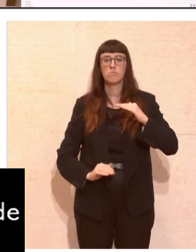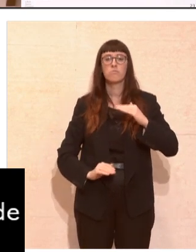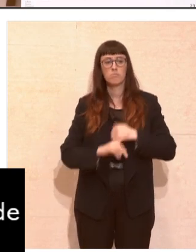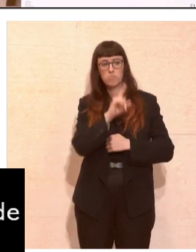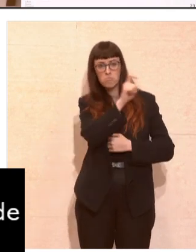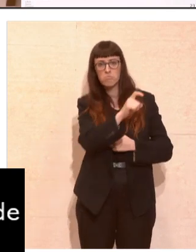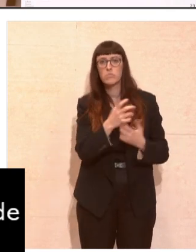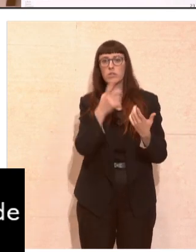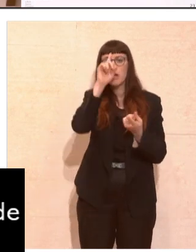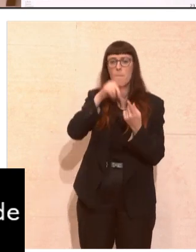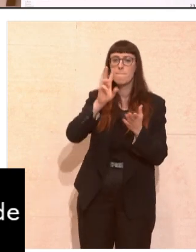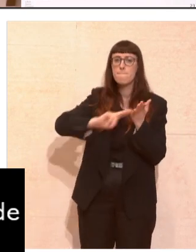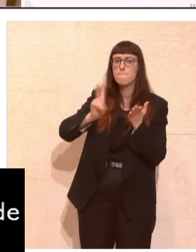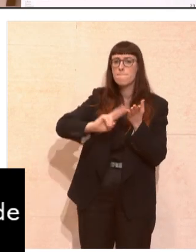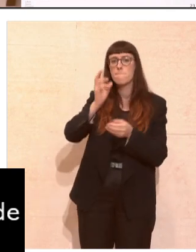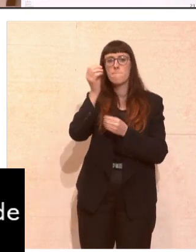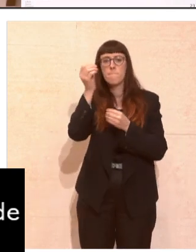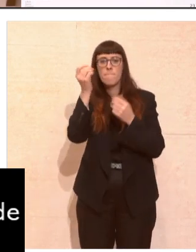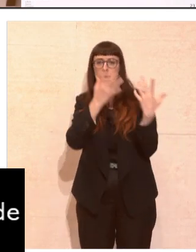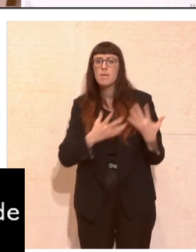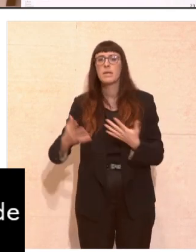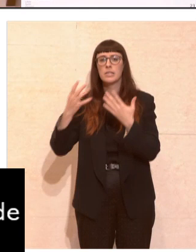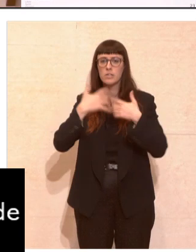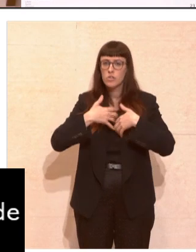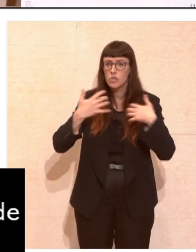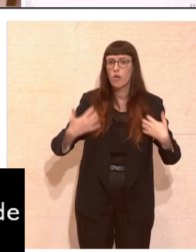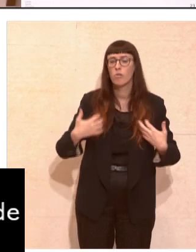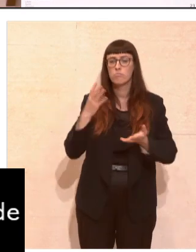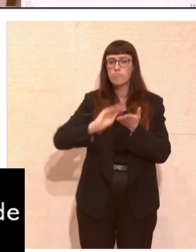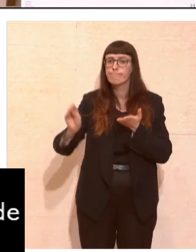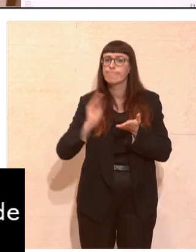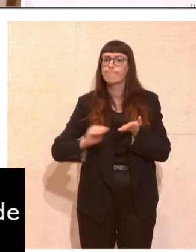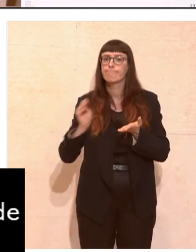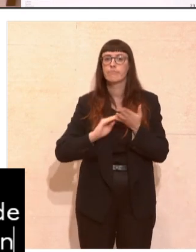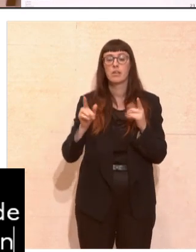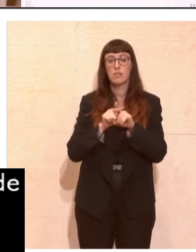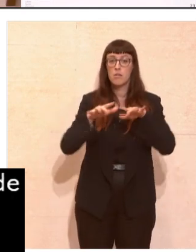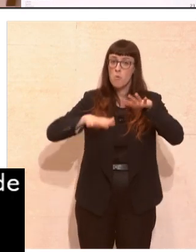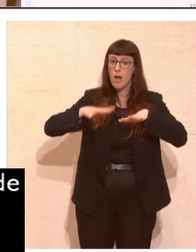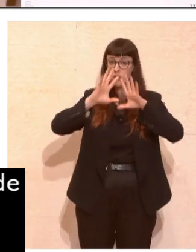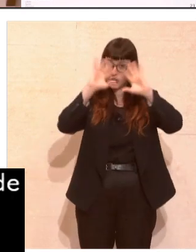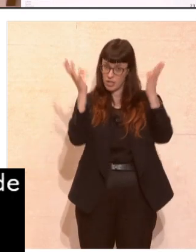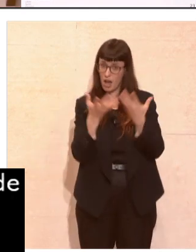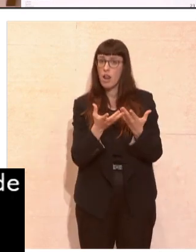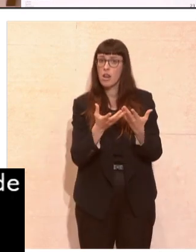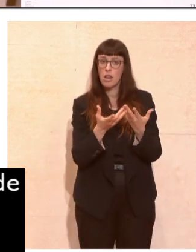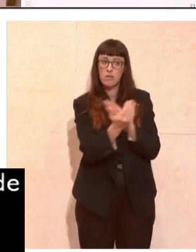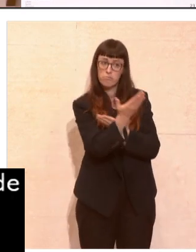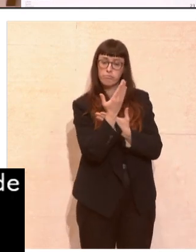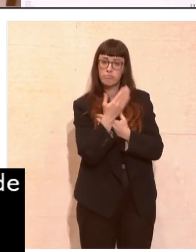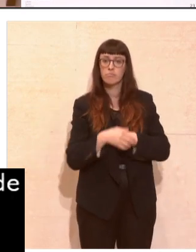en lecture, en mathématiques, en écriture, en sciences, et du coup, si la moyenne générale était demandée. Donc, on a